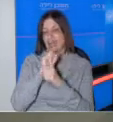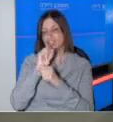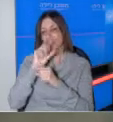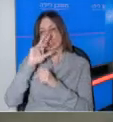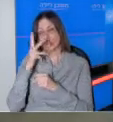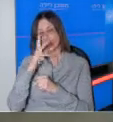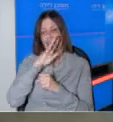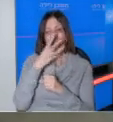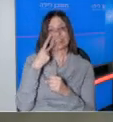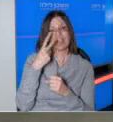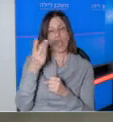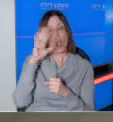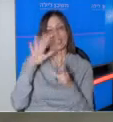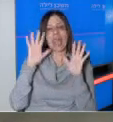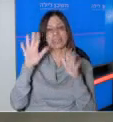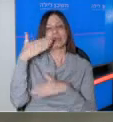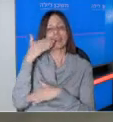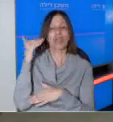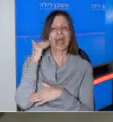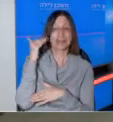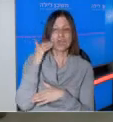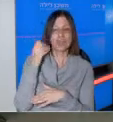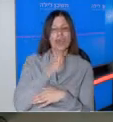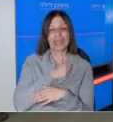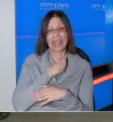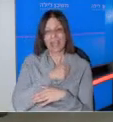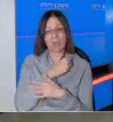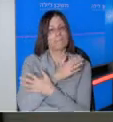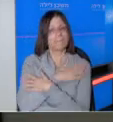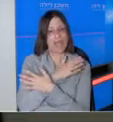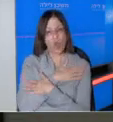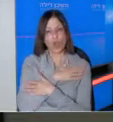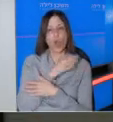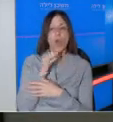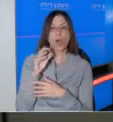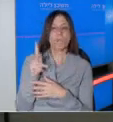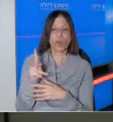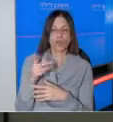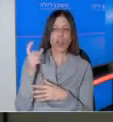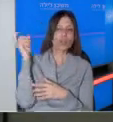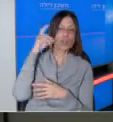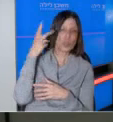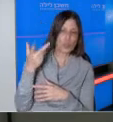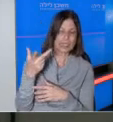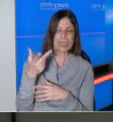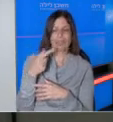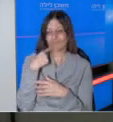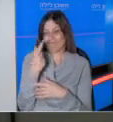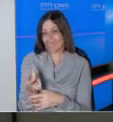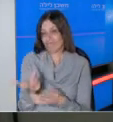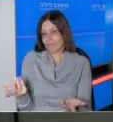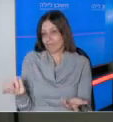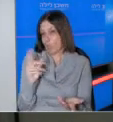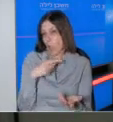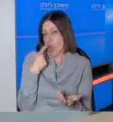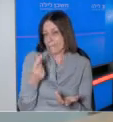אנחנו נראה עוד 10 מדינות, ארצות הברית, קנדה, מרוקו, פורטוגל, טורקיה, זאת אומרת שלא אומרים